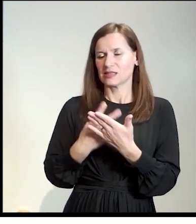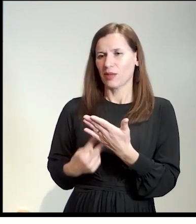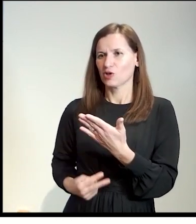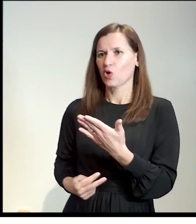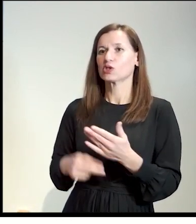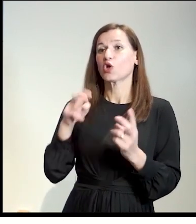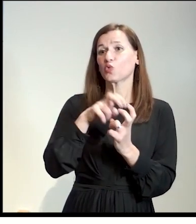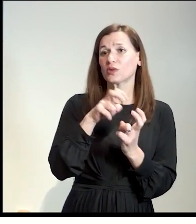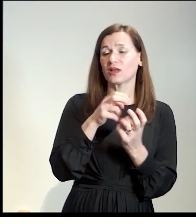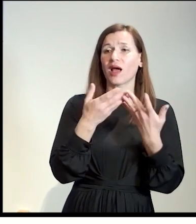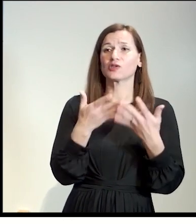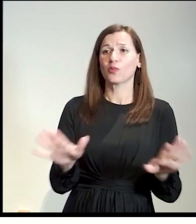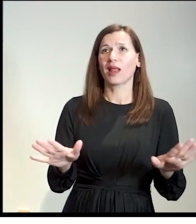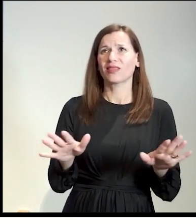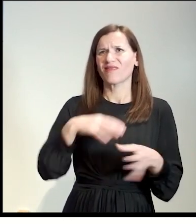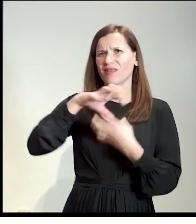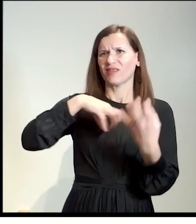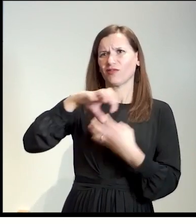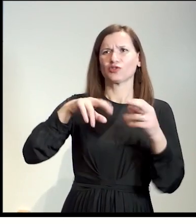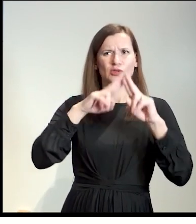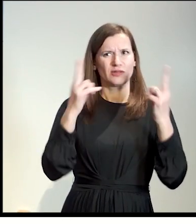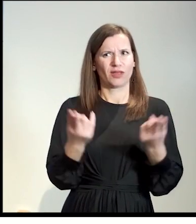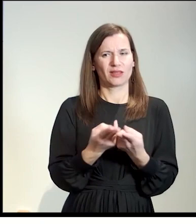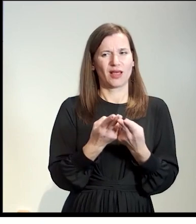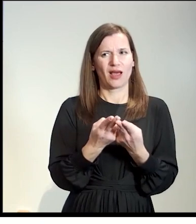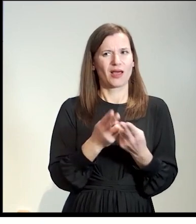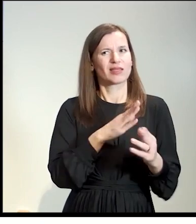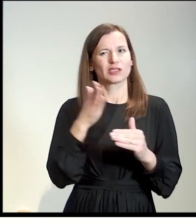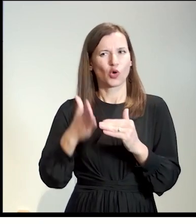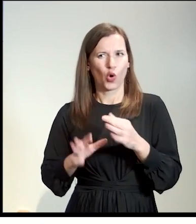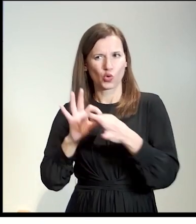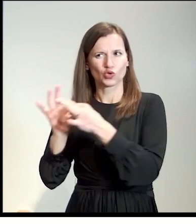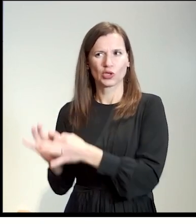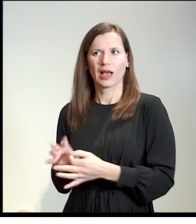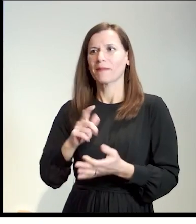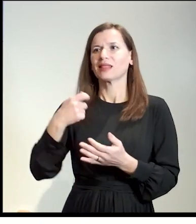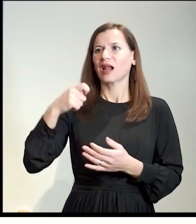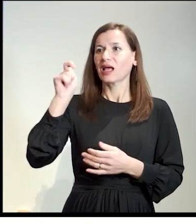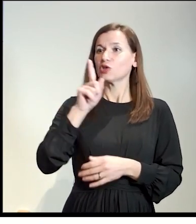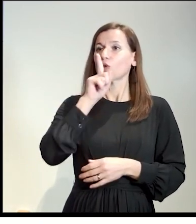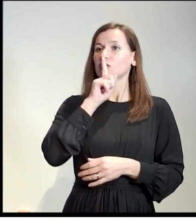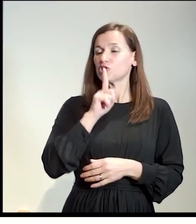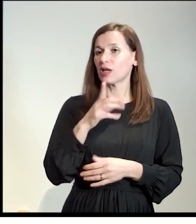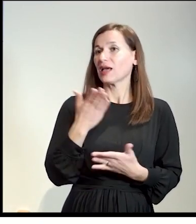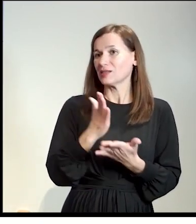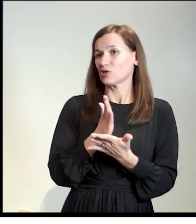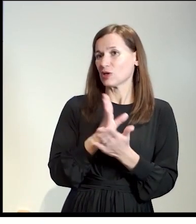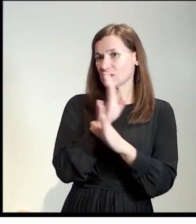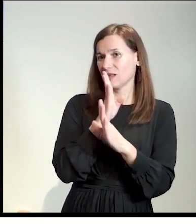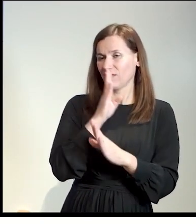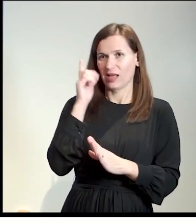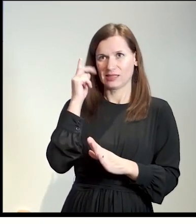Nutrija izgubljena v vrvežu sveta neskončnega, med draginjo tišine, kjer se skriva že znana zgodba.